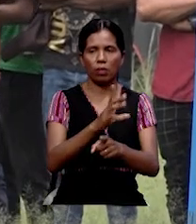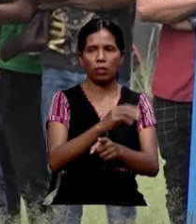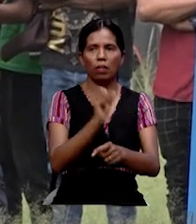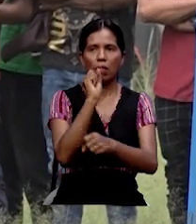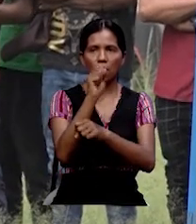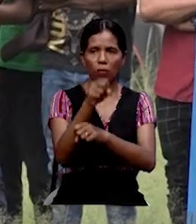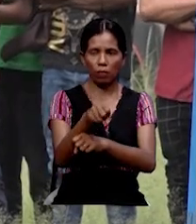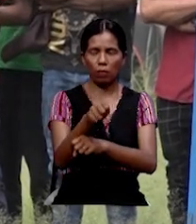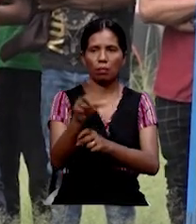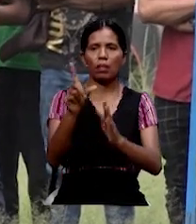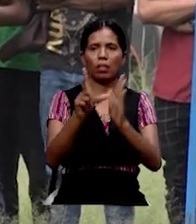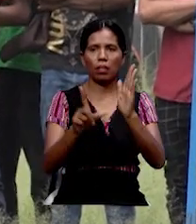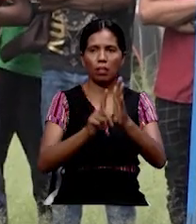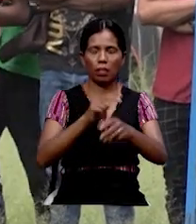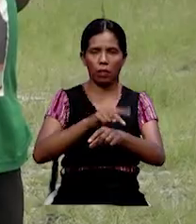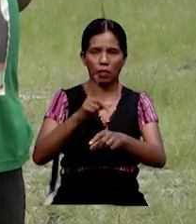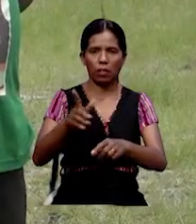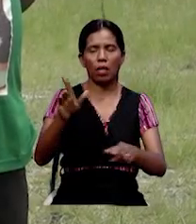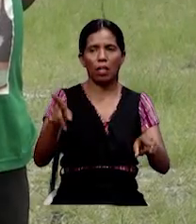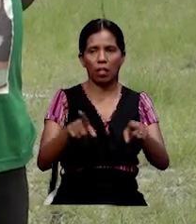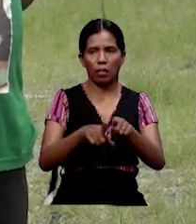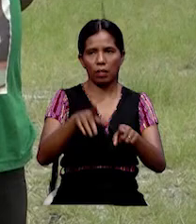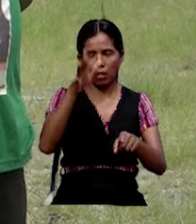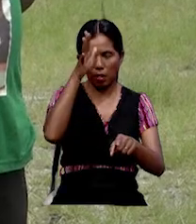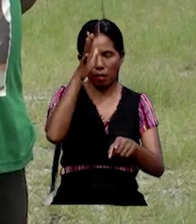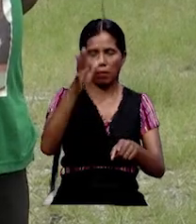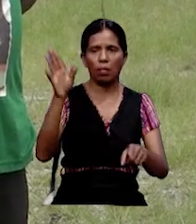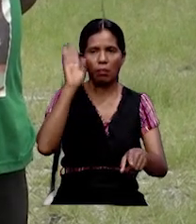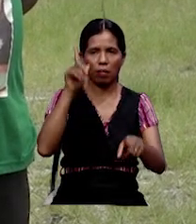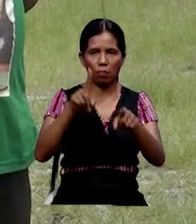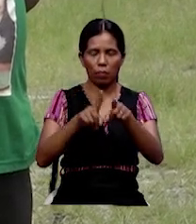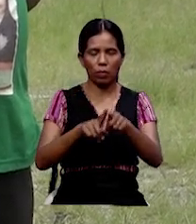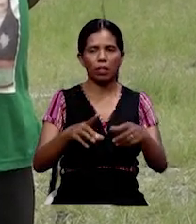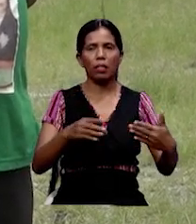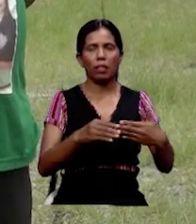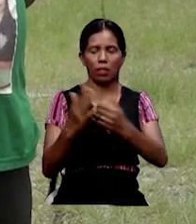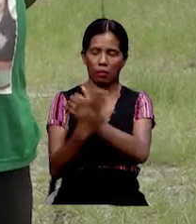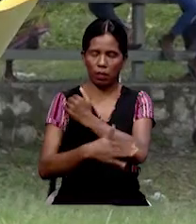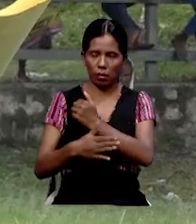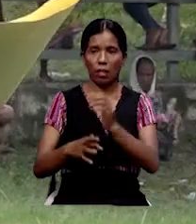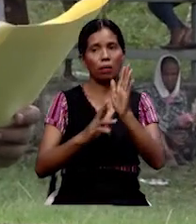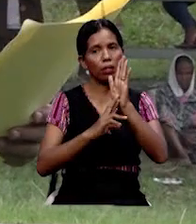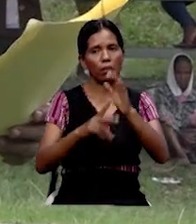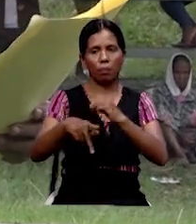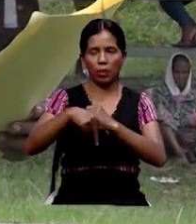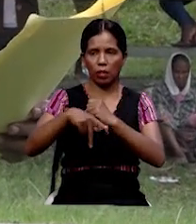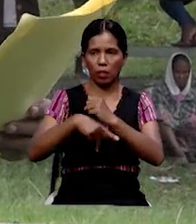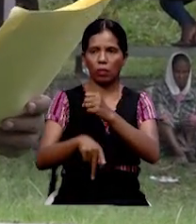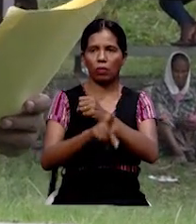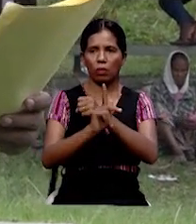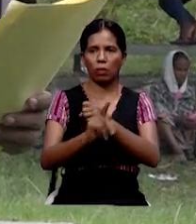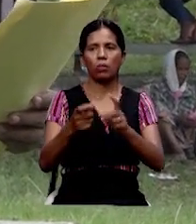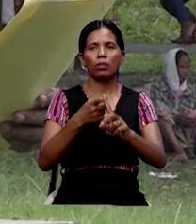ba lider nasional sira hanesan amang maumbot no fundador nasaun. Representante Partido Kunto husi nasional